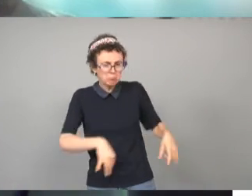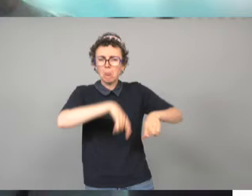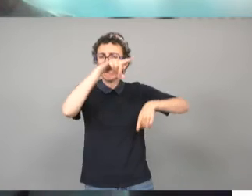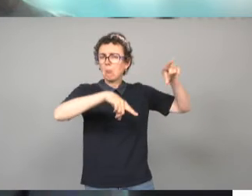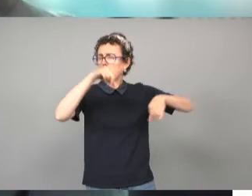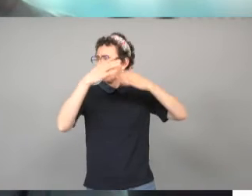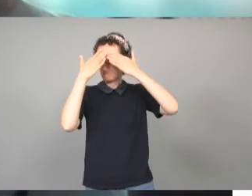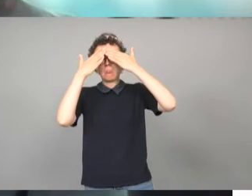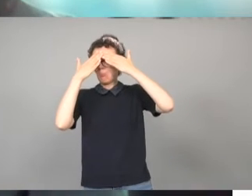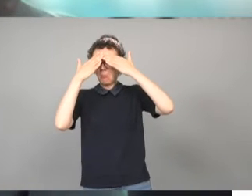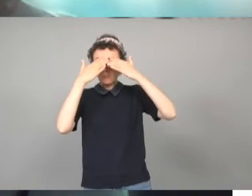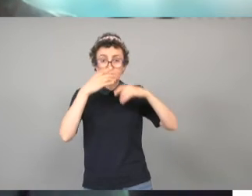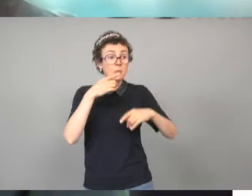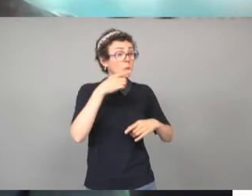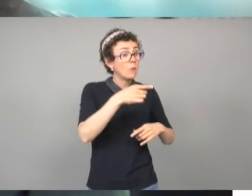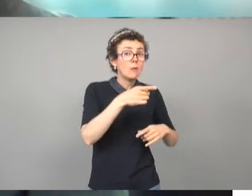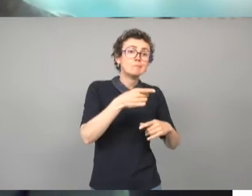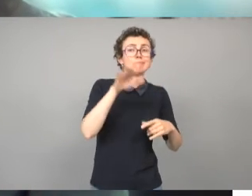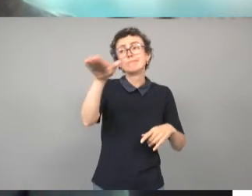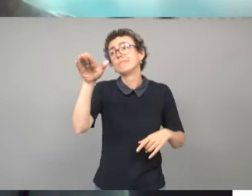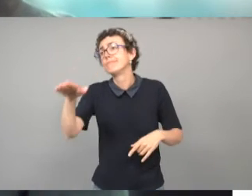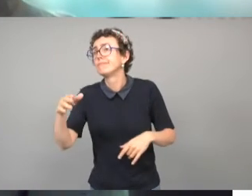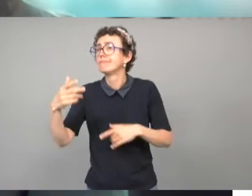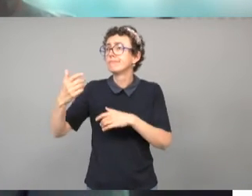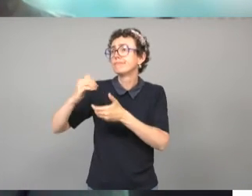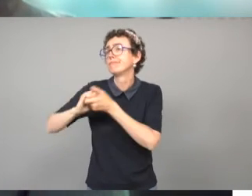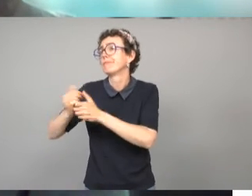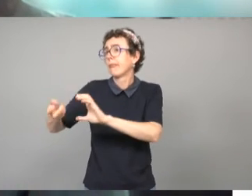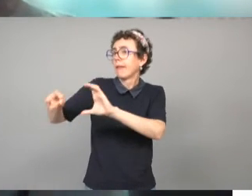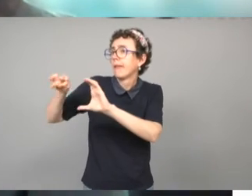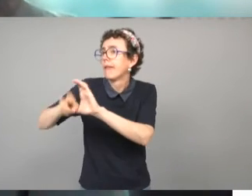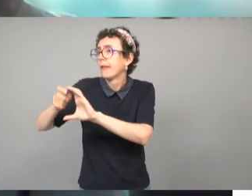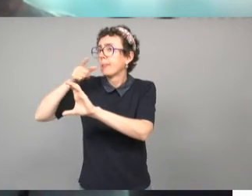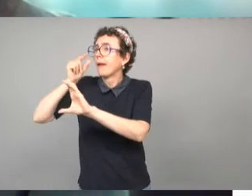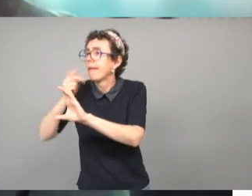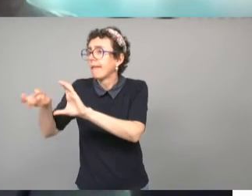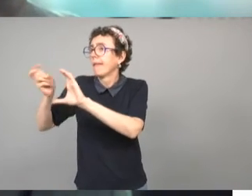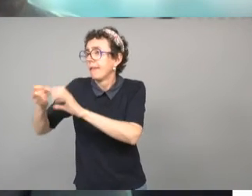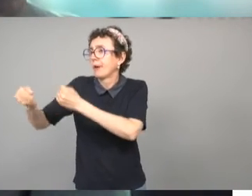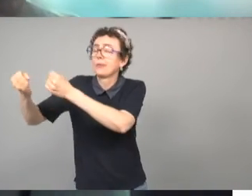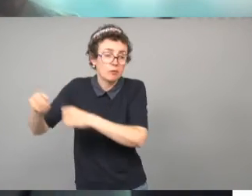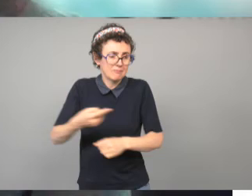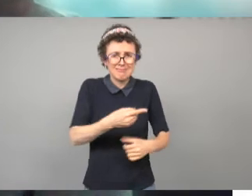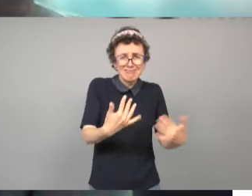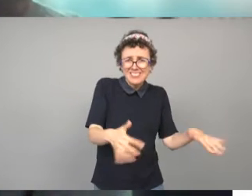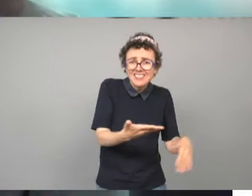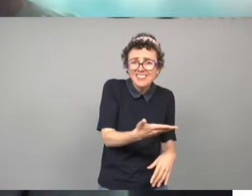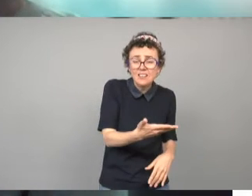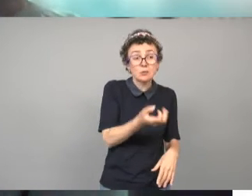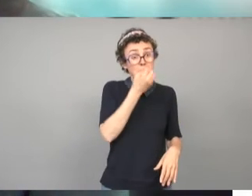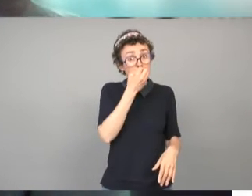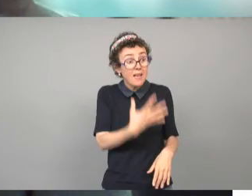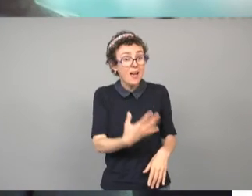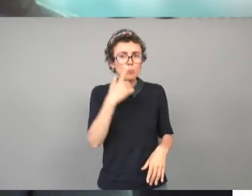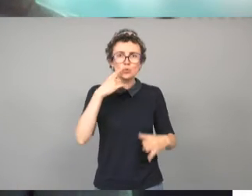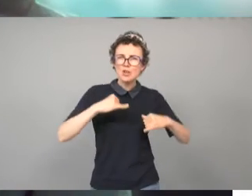indépendamment d'un accès aux véhicules d'un tiers. C'est incontestablement un pas en avant pour les jeunes, pour les familles, pour